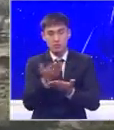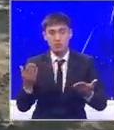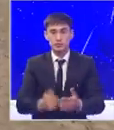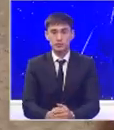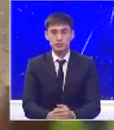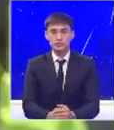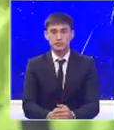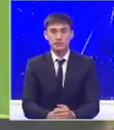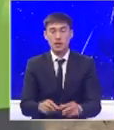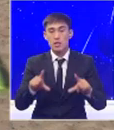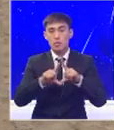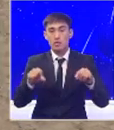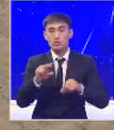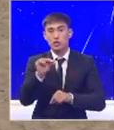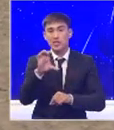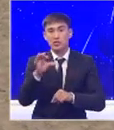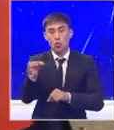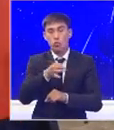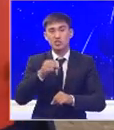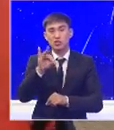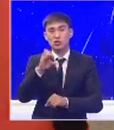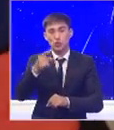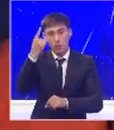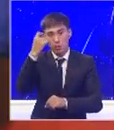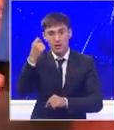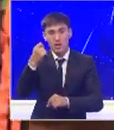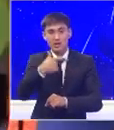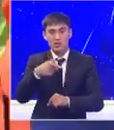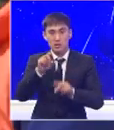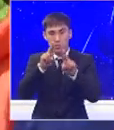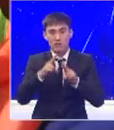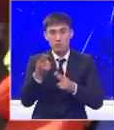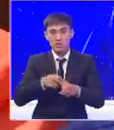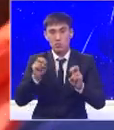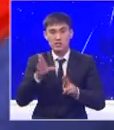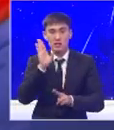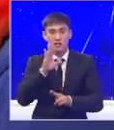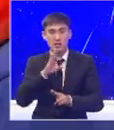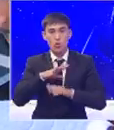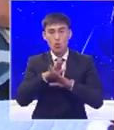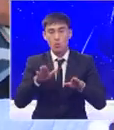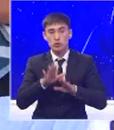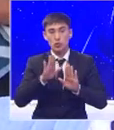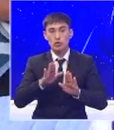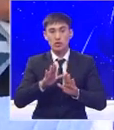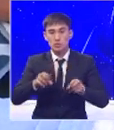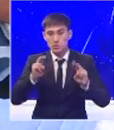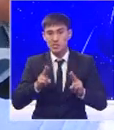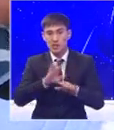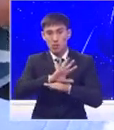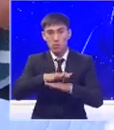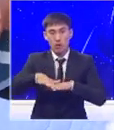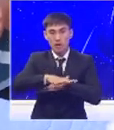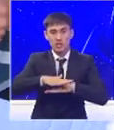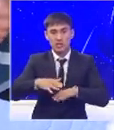ребята департамент пчс области Жетысу еще раз напоминает гражданам правила безопасности на воде купайтесь только на оборудованных пляжах